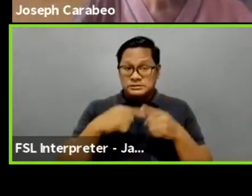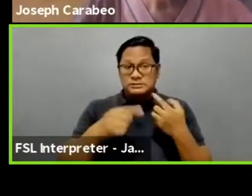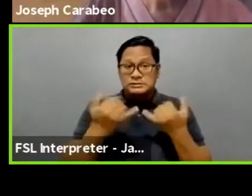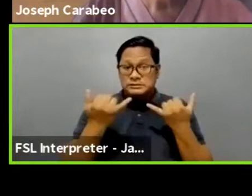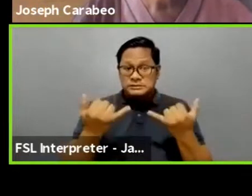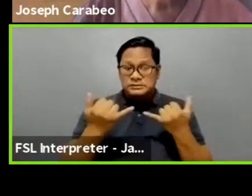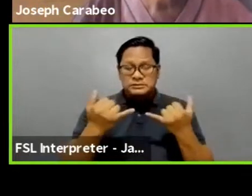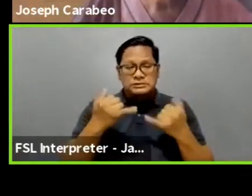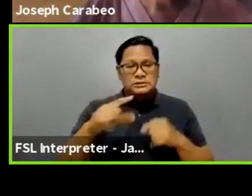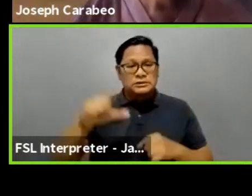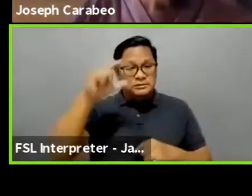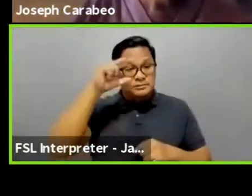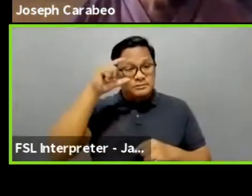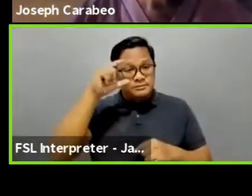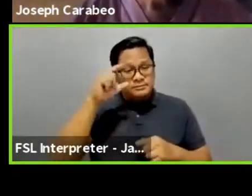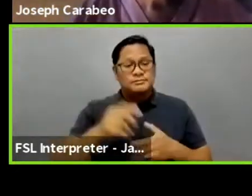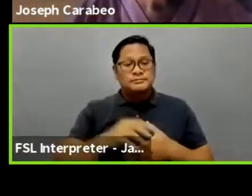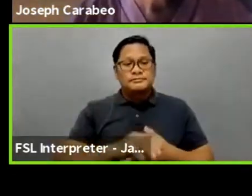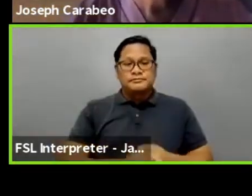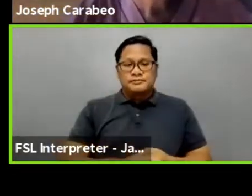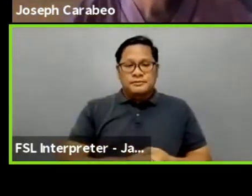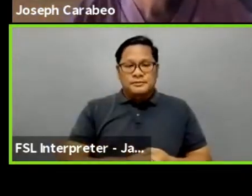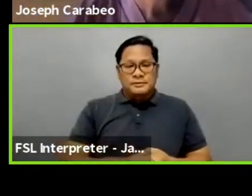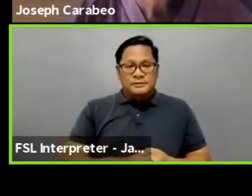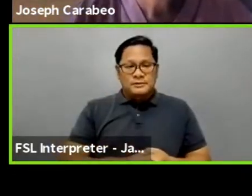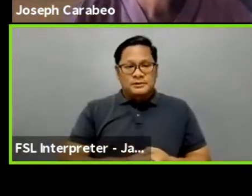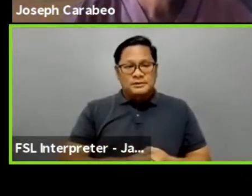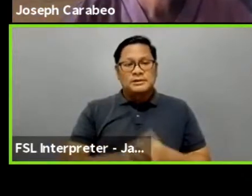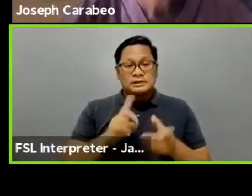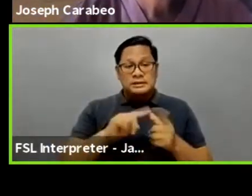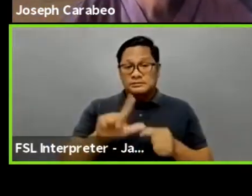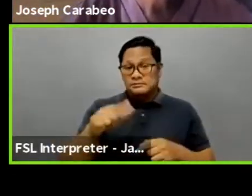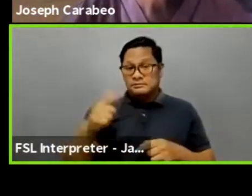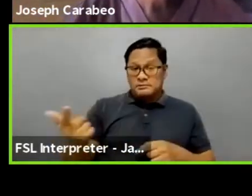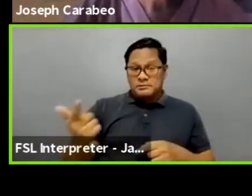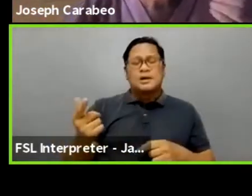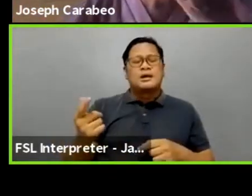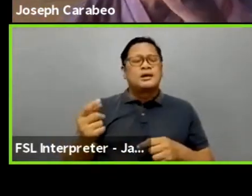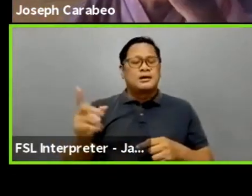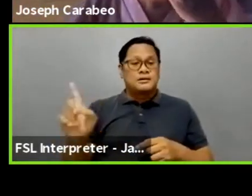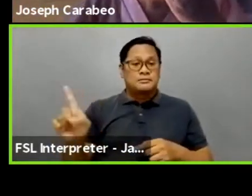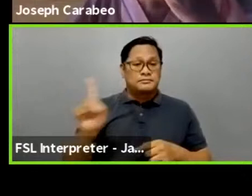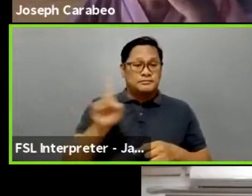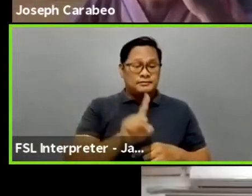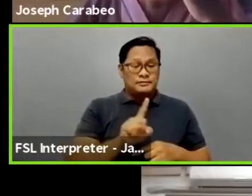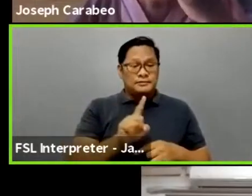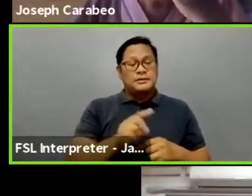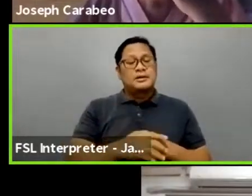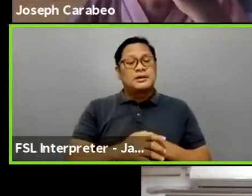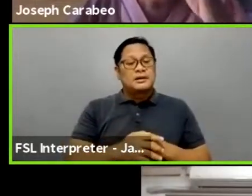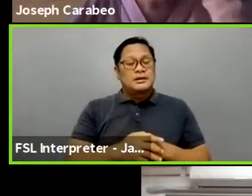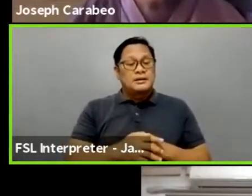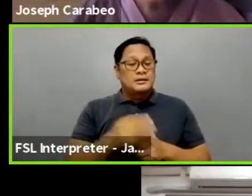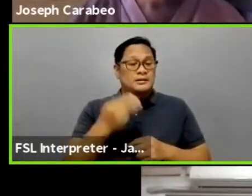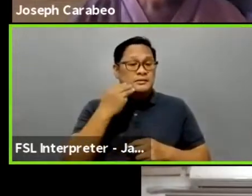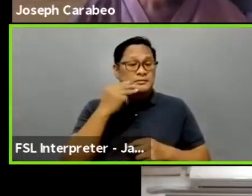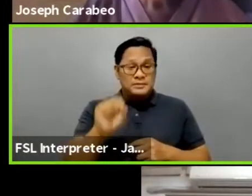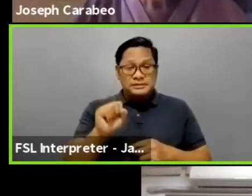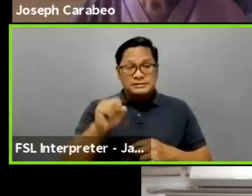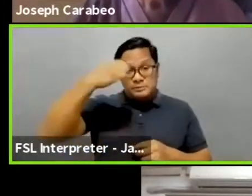si Ginong J. Maisel at mamaya papasok na naman si Binibining Ember Parpa.